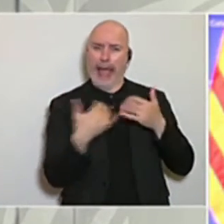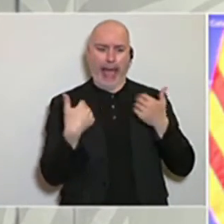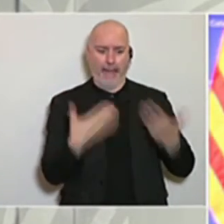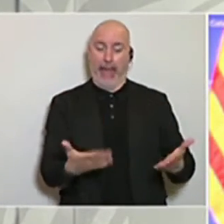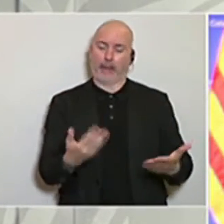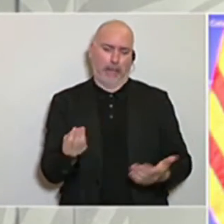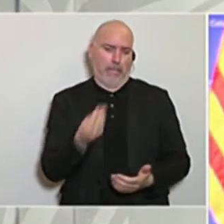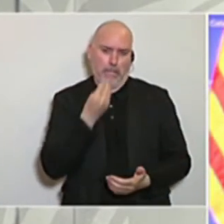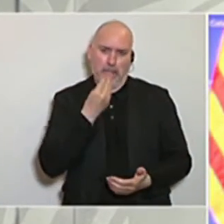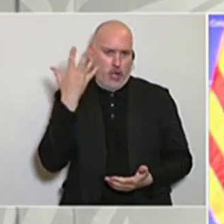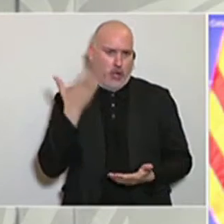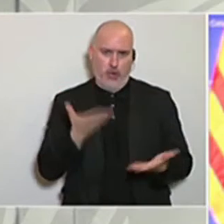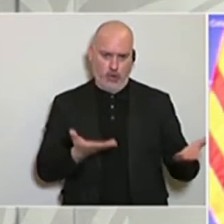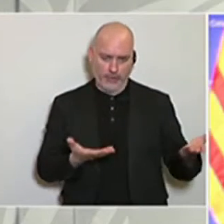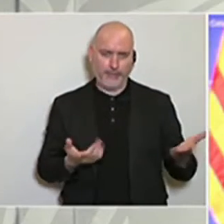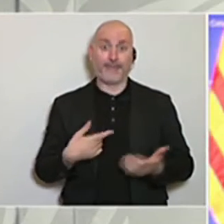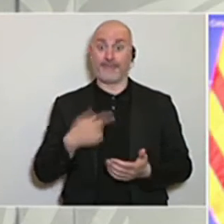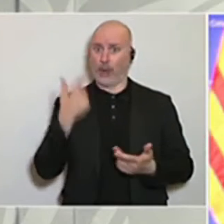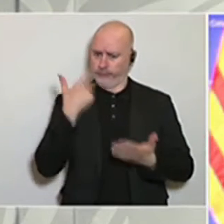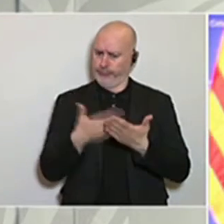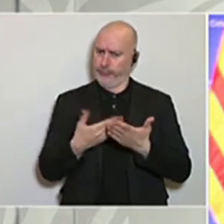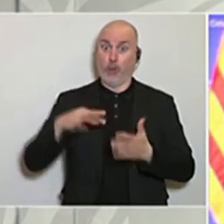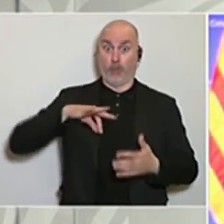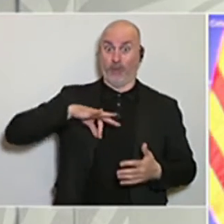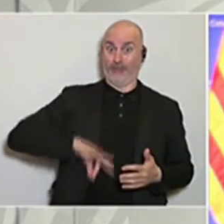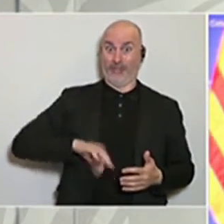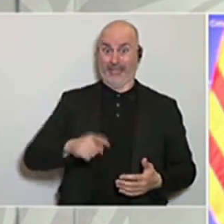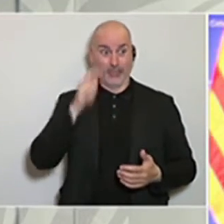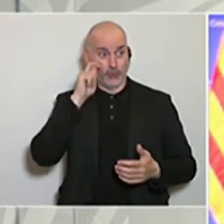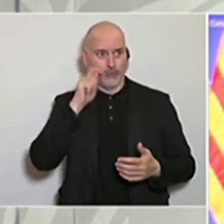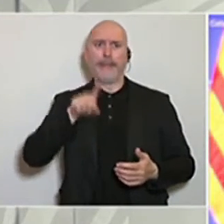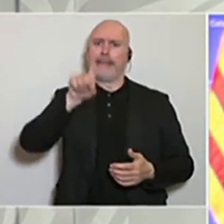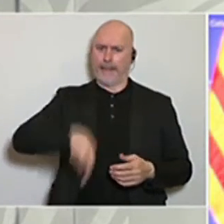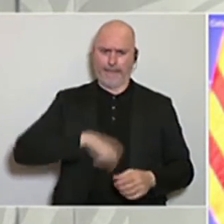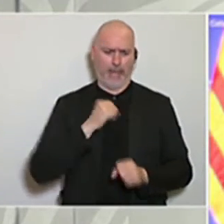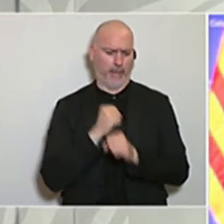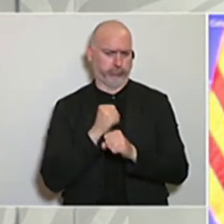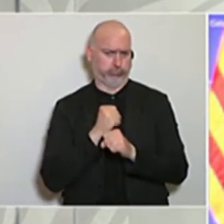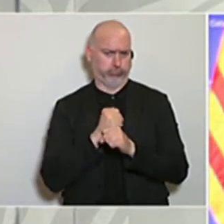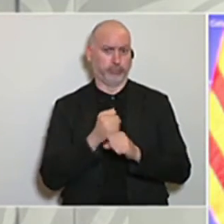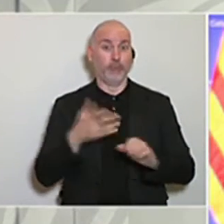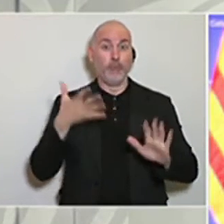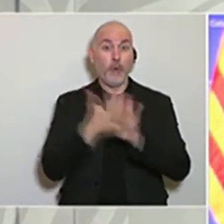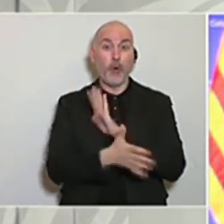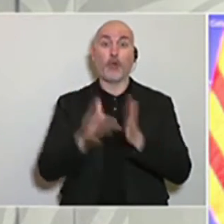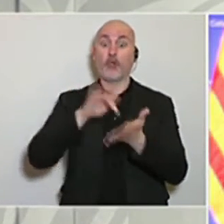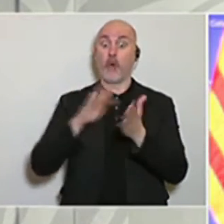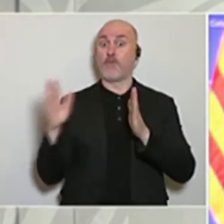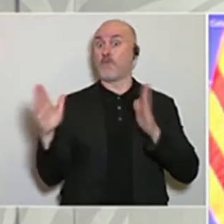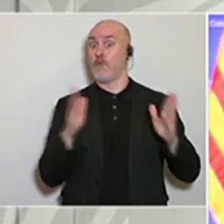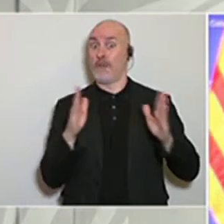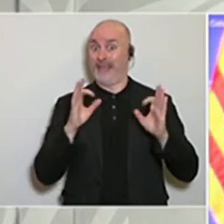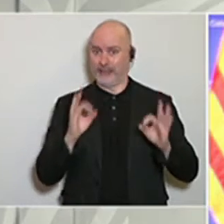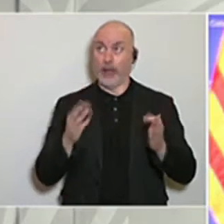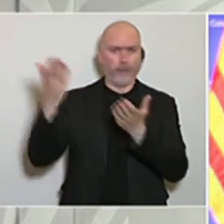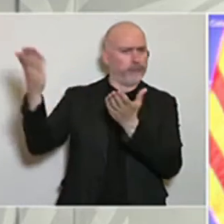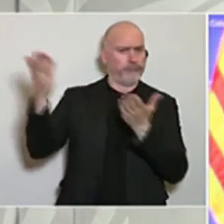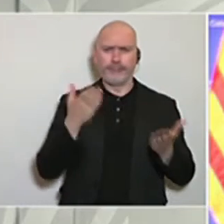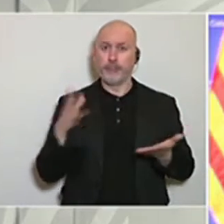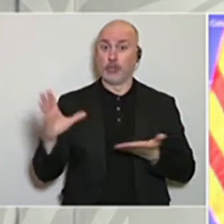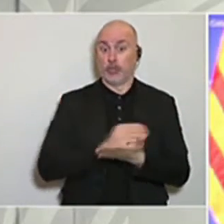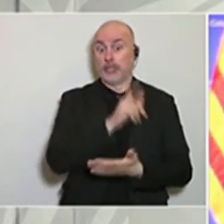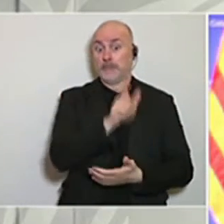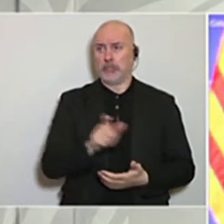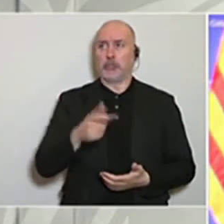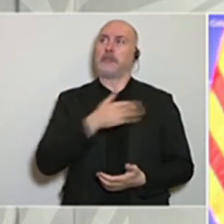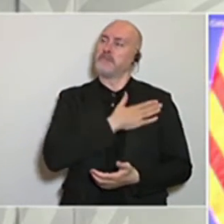que els professionals del sector del turisme també estan treballant perquè quan sigui el moment puguin rebre totes aquelles persones que vulguin